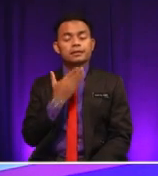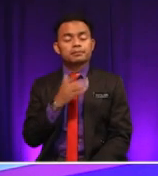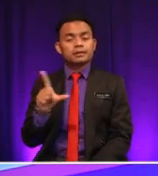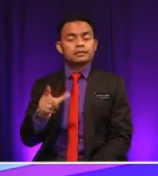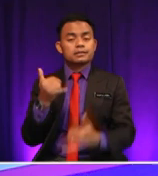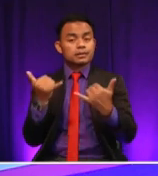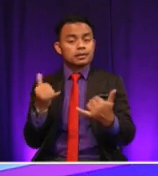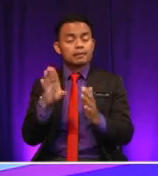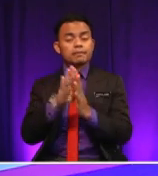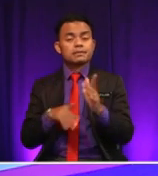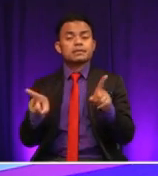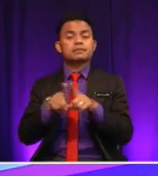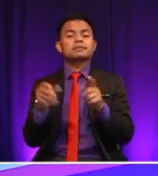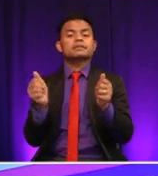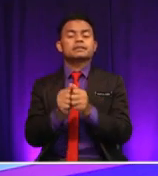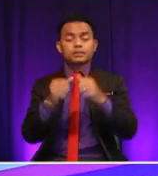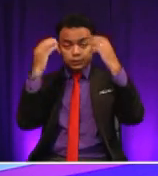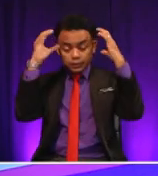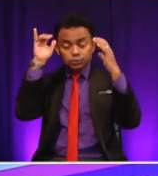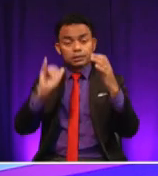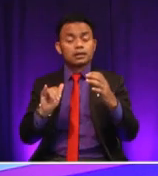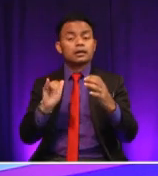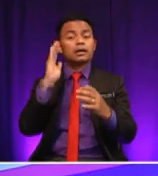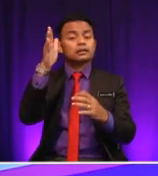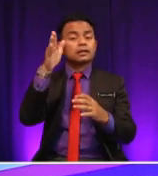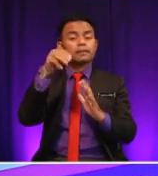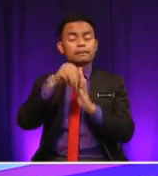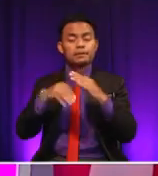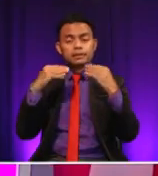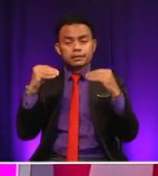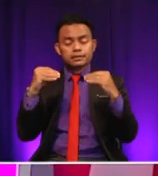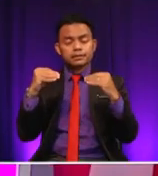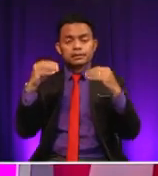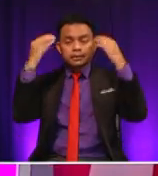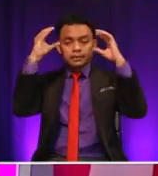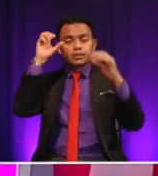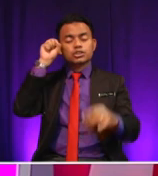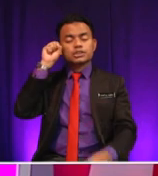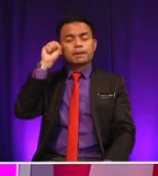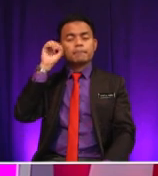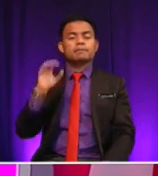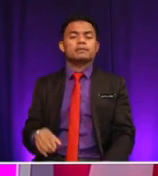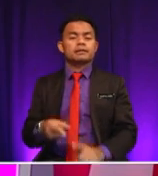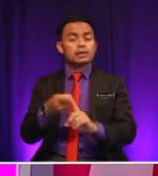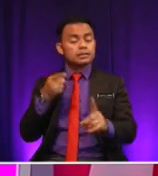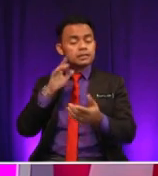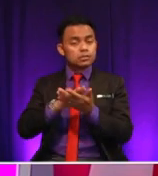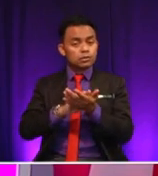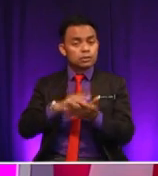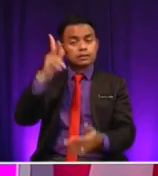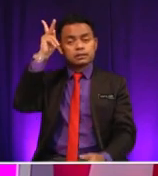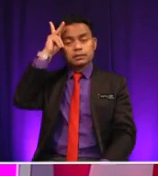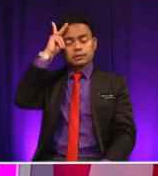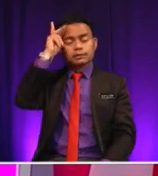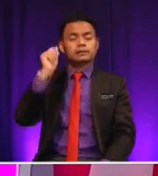bersama dengan guru yang akan mengajak kita bersama dengan Cikgu Syam Suryati benti Hasan dari sekolah menengah kebangsaan Sri